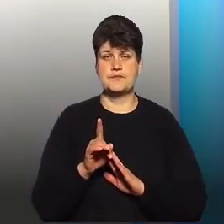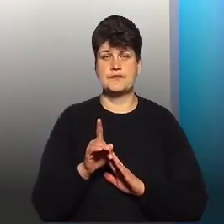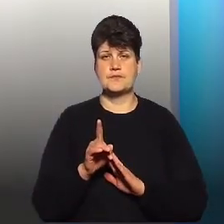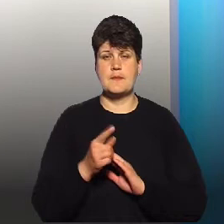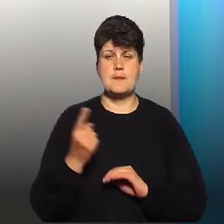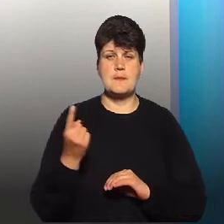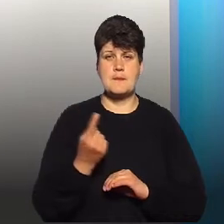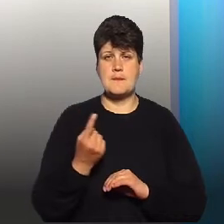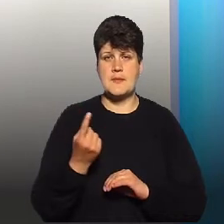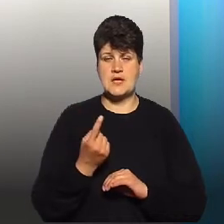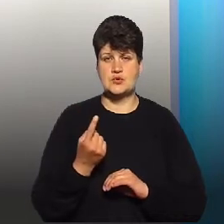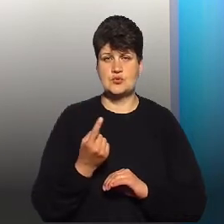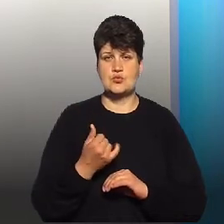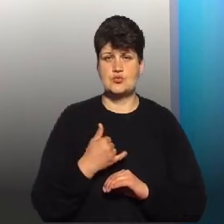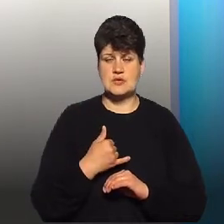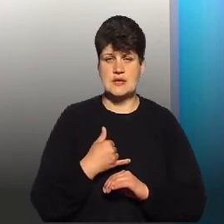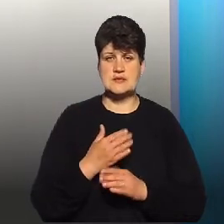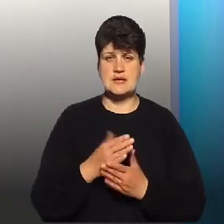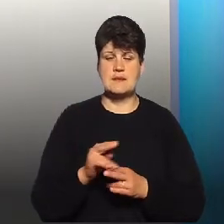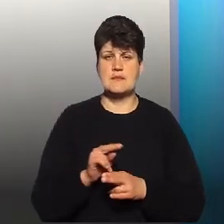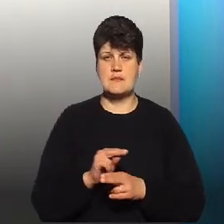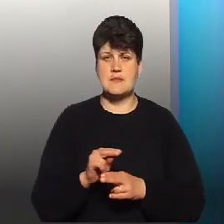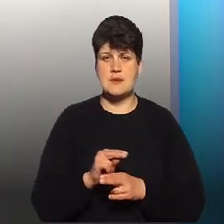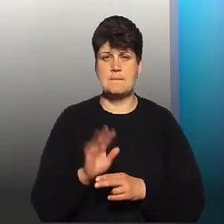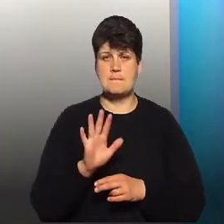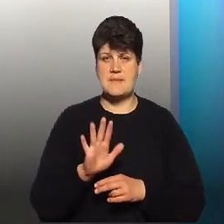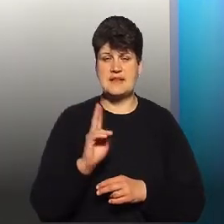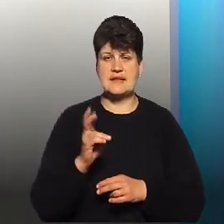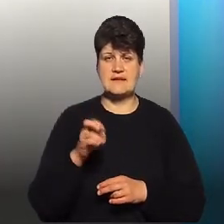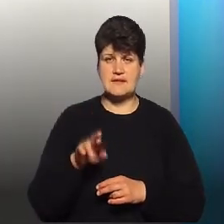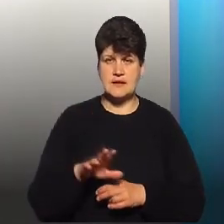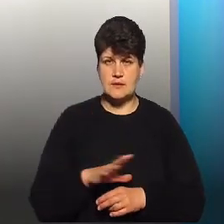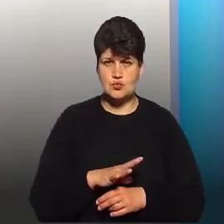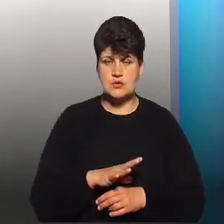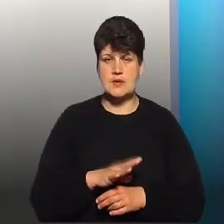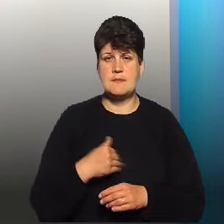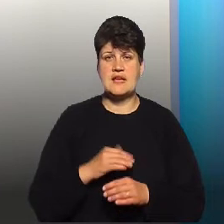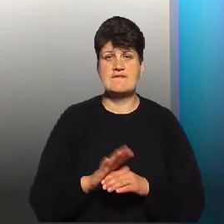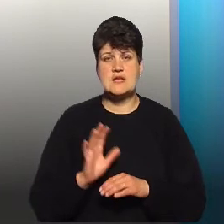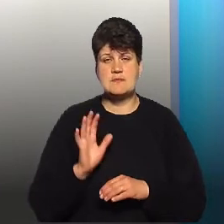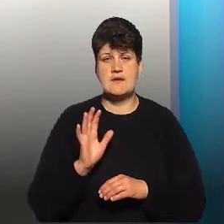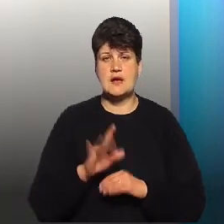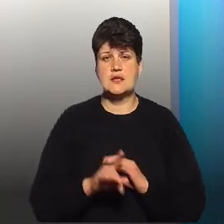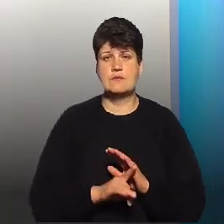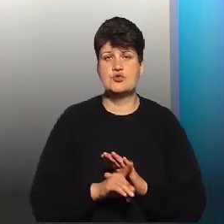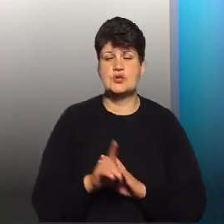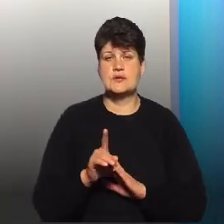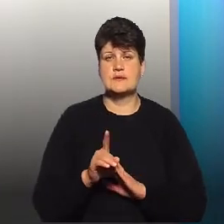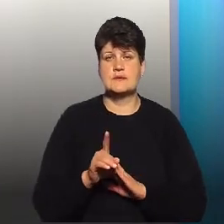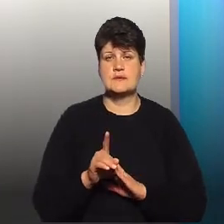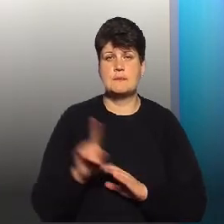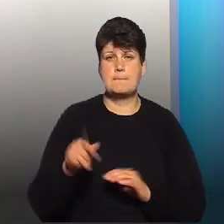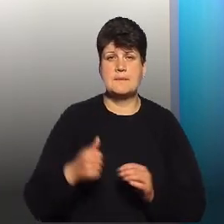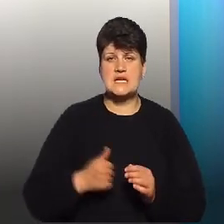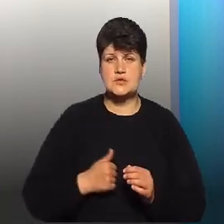у нас відправка, якщо пам'ять не зміняє, 5 квітня перша була, ми відправляти почали призовників уже